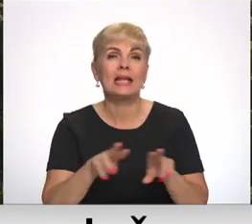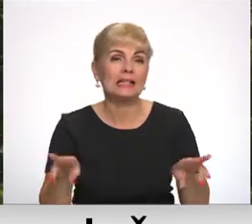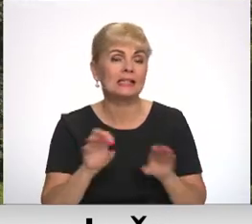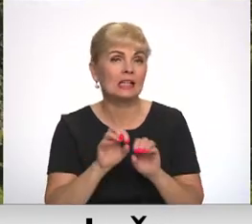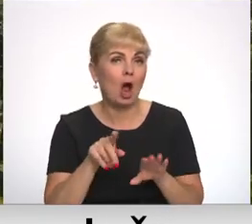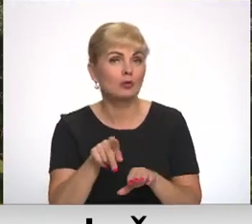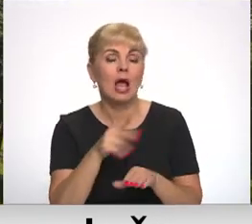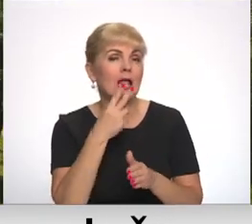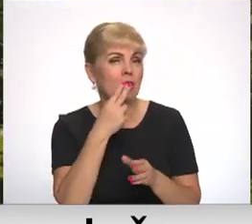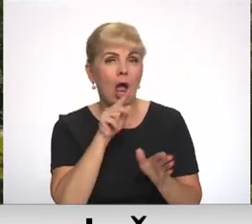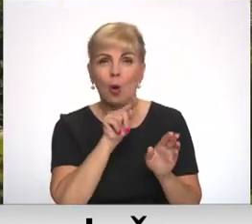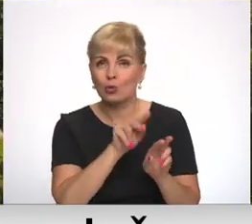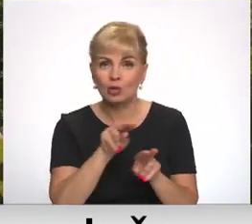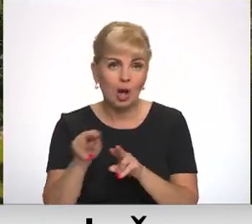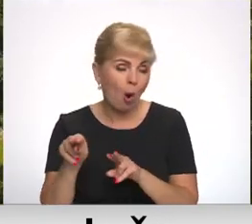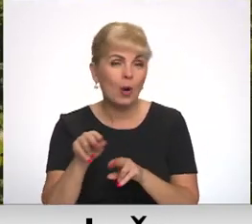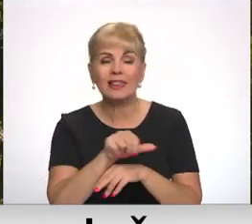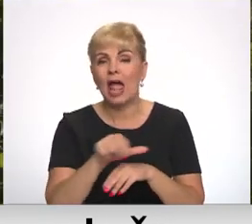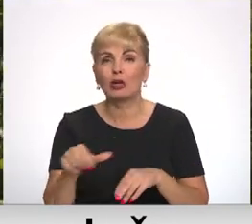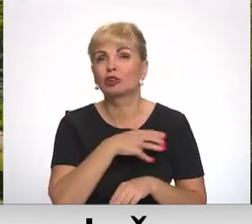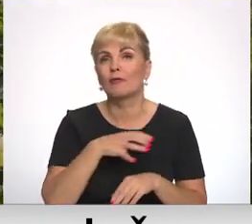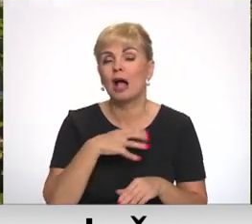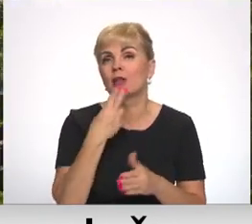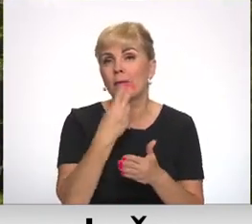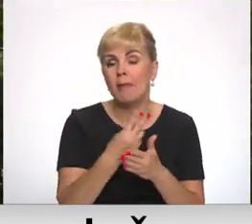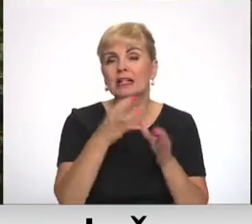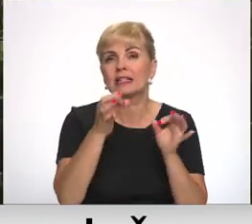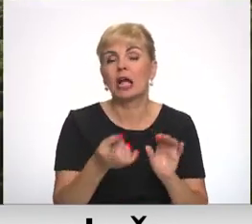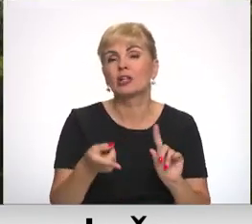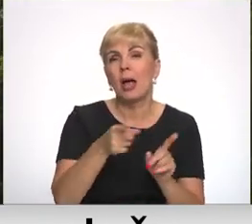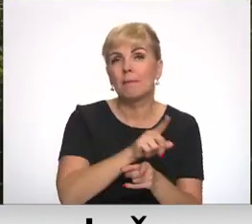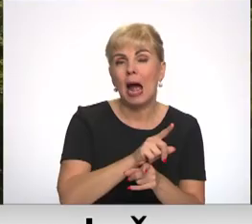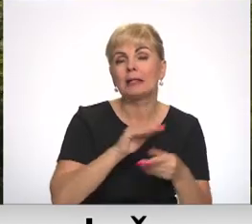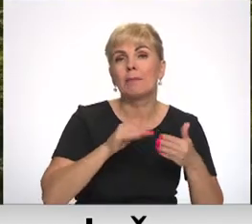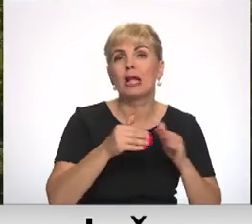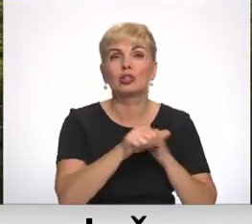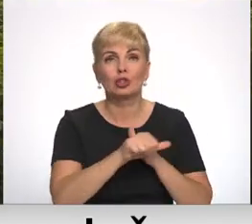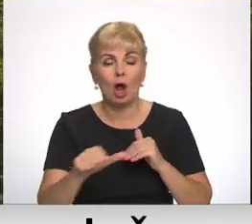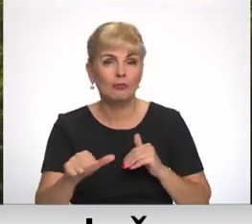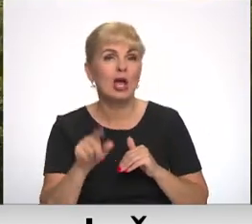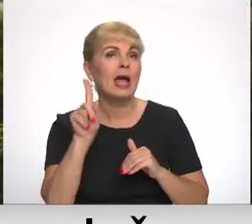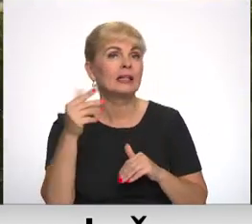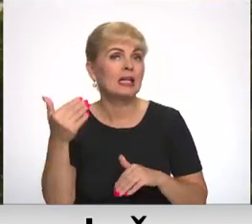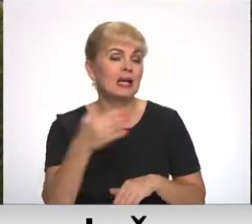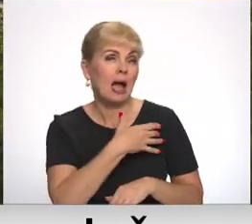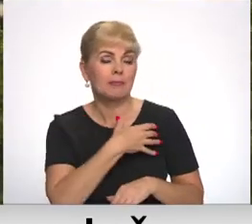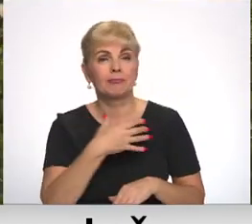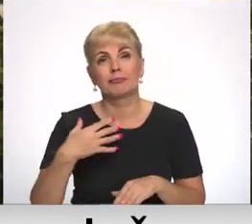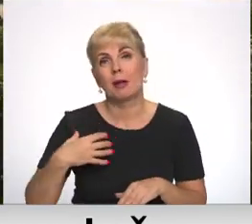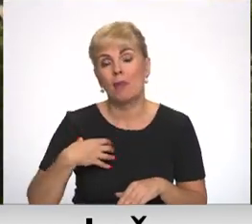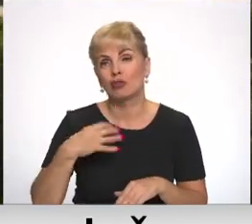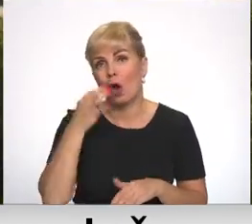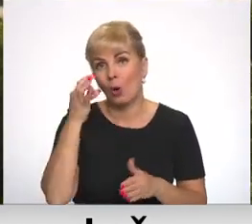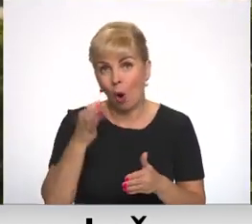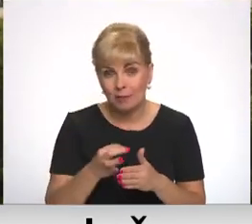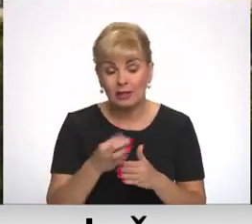tā neuzraug un neierobežo pašvaldībām paredzētās tiesības mainīt pilsētas robežas. Tā ir tikai pašvaldību kompetence, bet ja